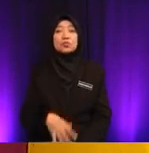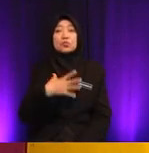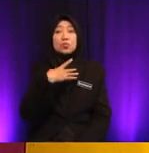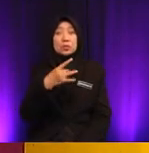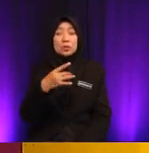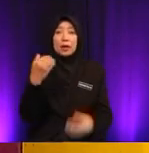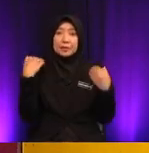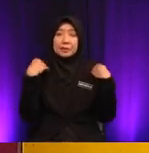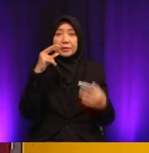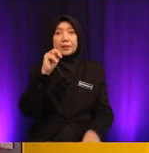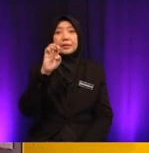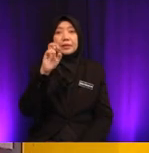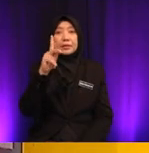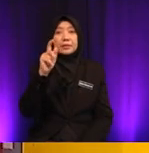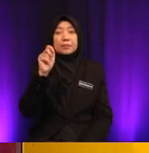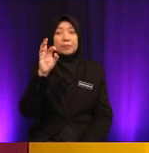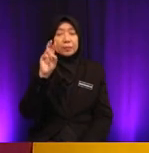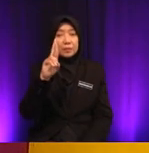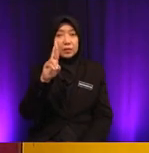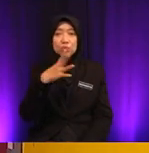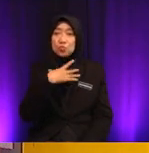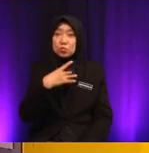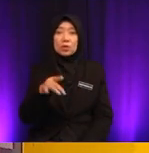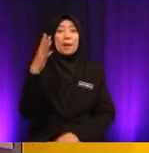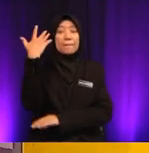menyebabkan dia memang lebah